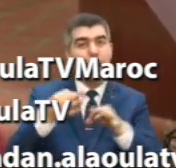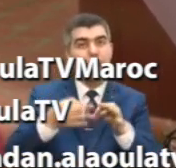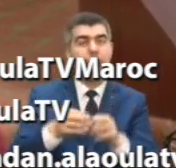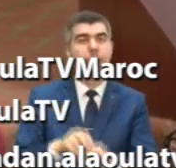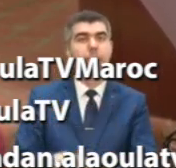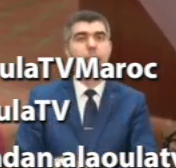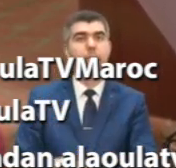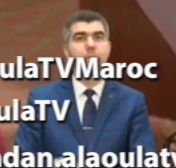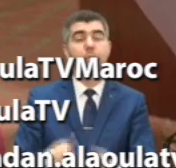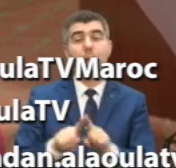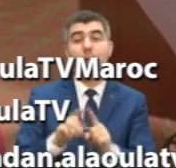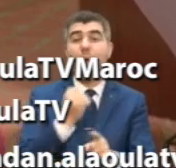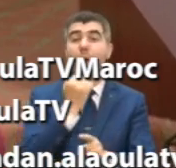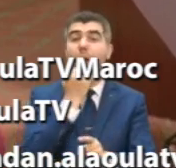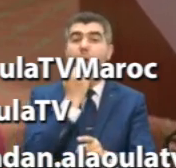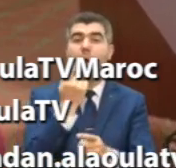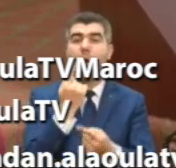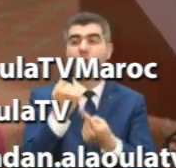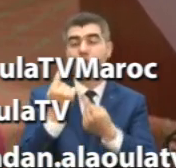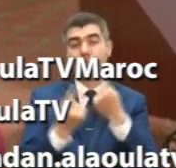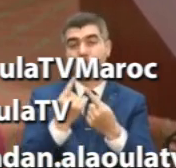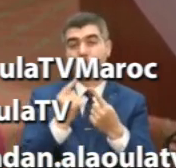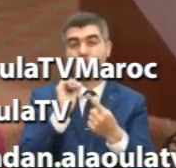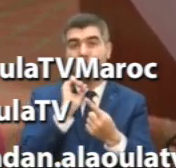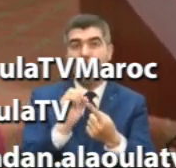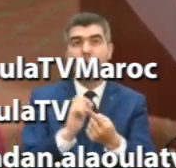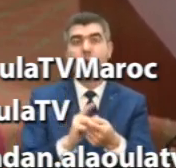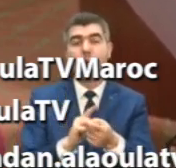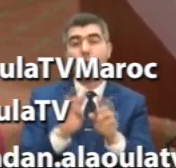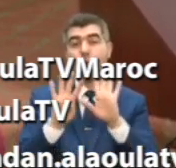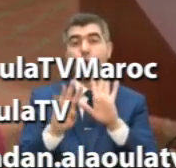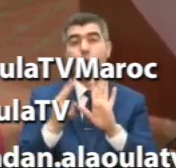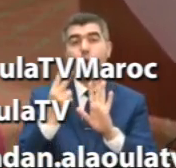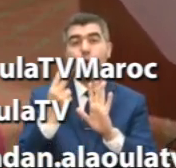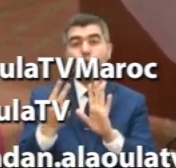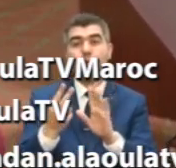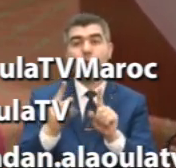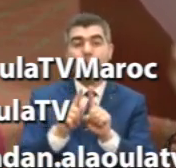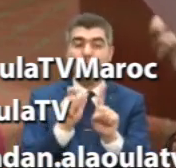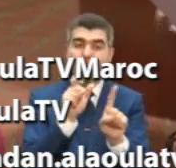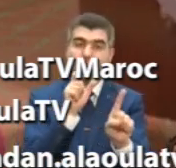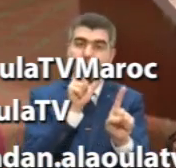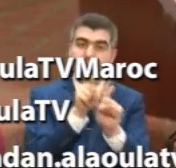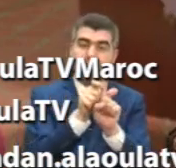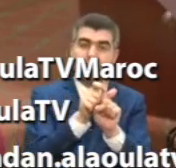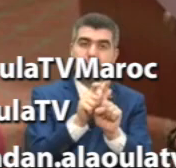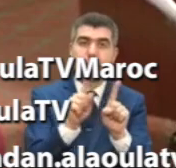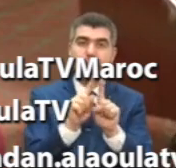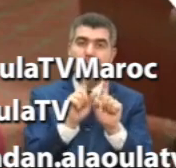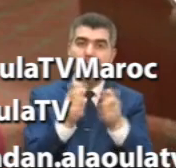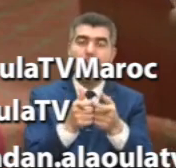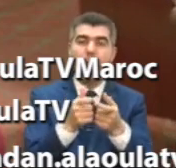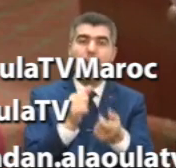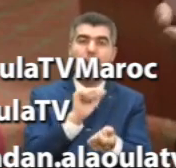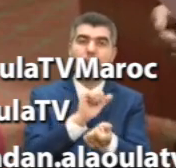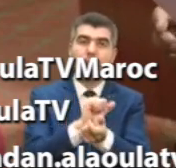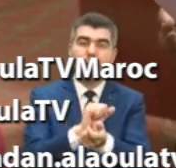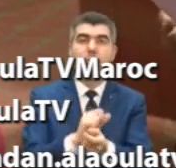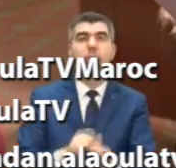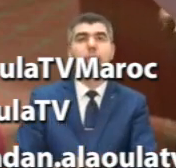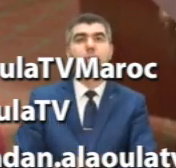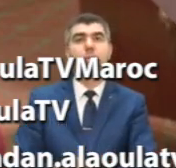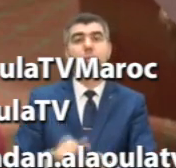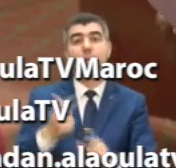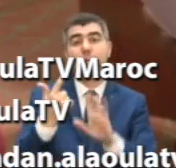بسبب أفعال تمس عمله منها 29 حكما بالإدانة 9 الأحكام بالبراءة ولازال هناك 47